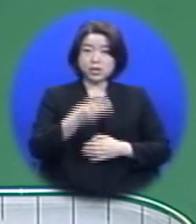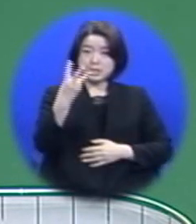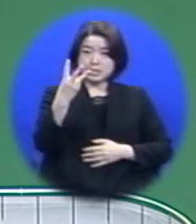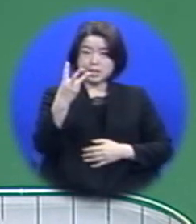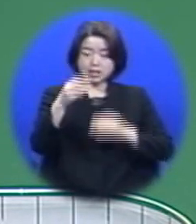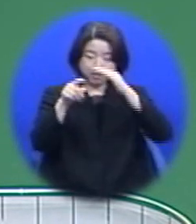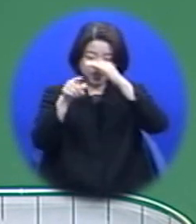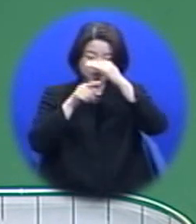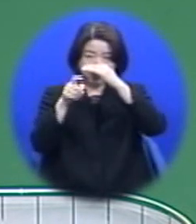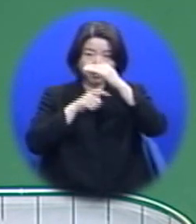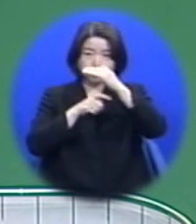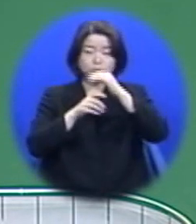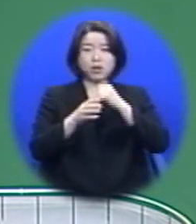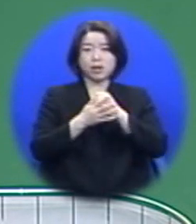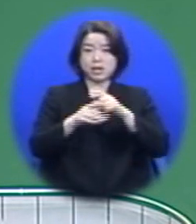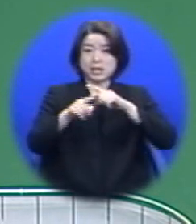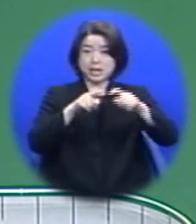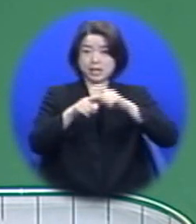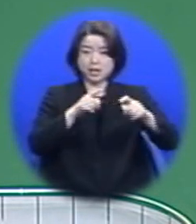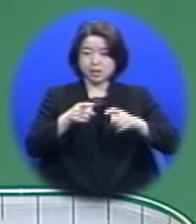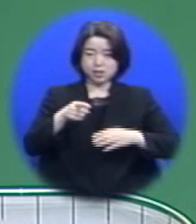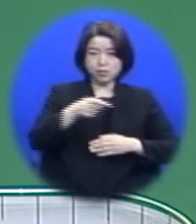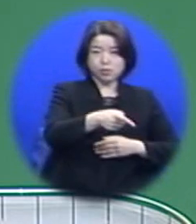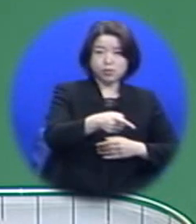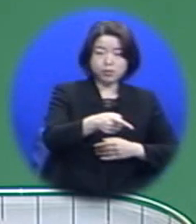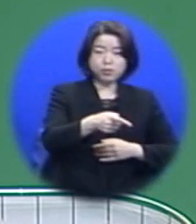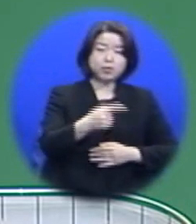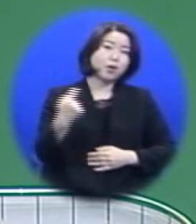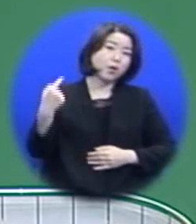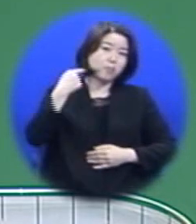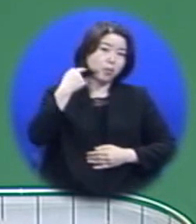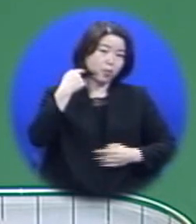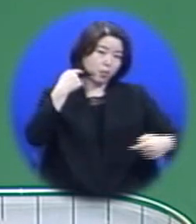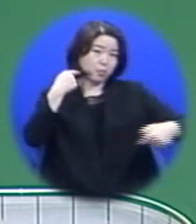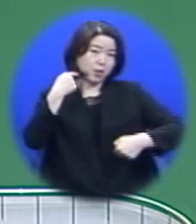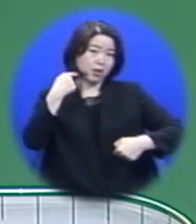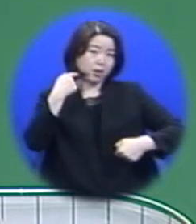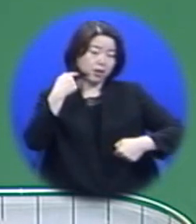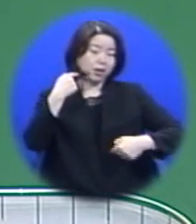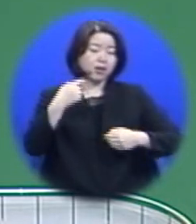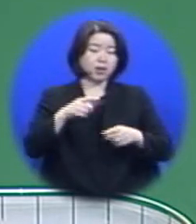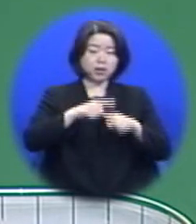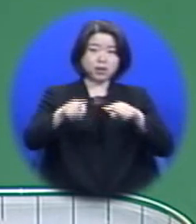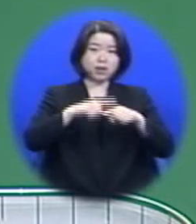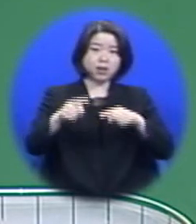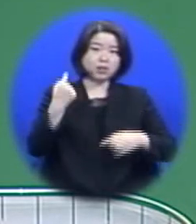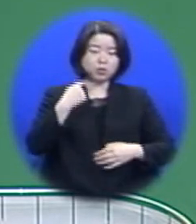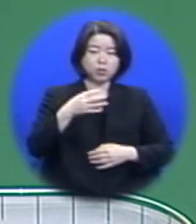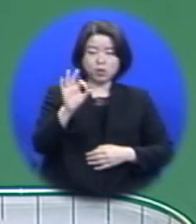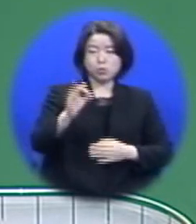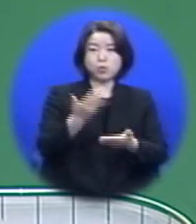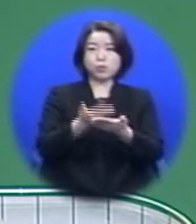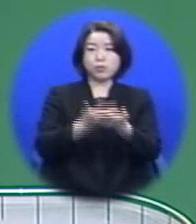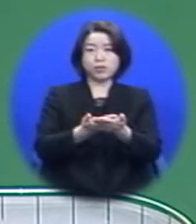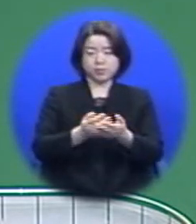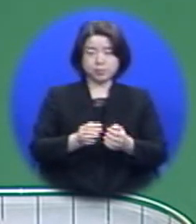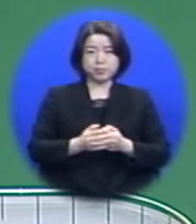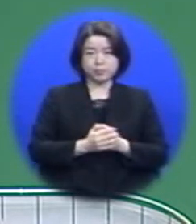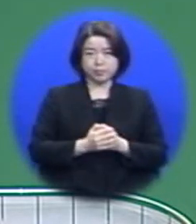들고 불쑥 다가와서 목에 배에 칼을 들여다 밀고 돈을 내놓으라는